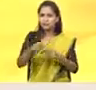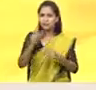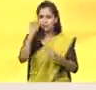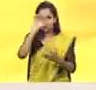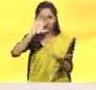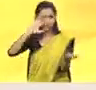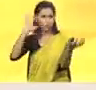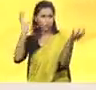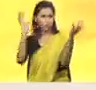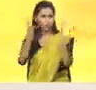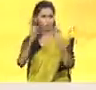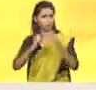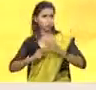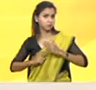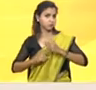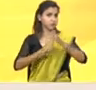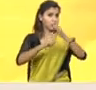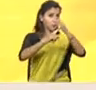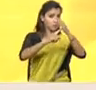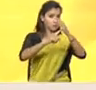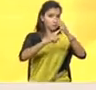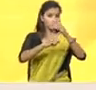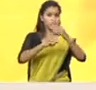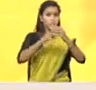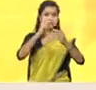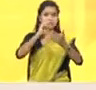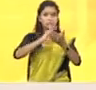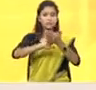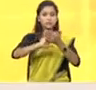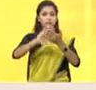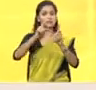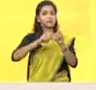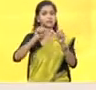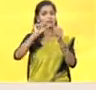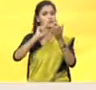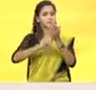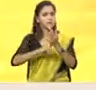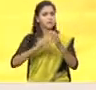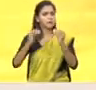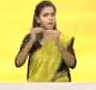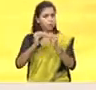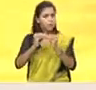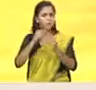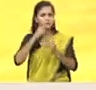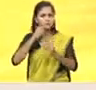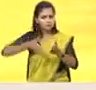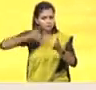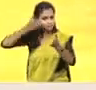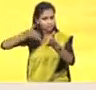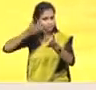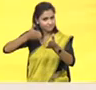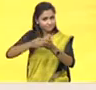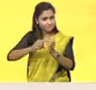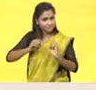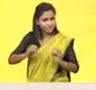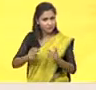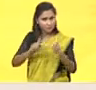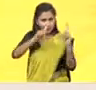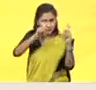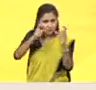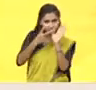दुनिया के सबसे ऊंचे चिनाब रेलवे ब्रिज पर निकाली गई। जिसने भी इन तस्वीरों को